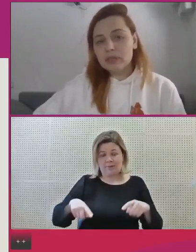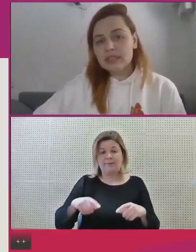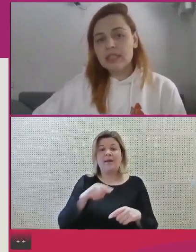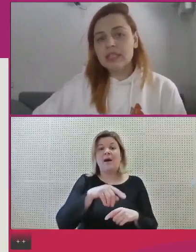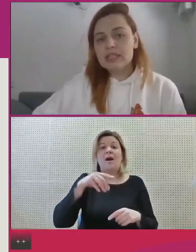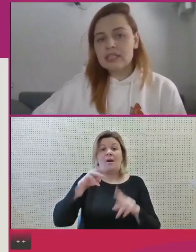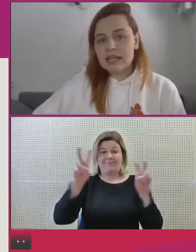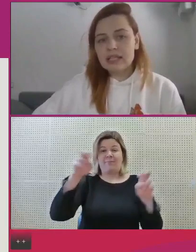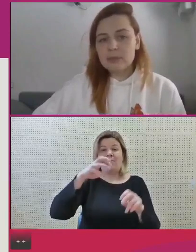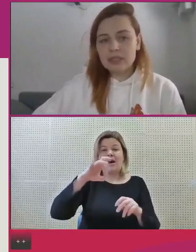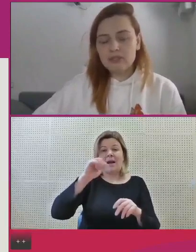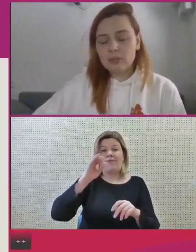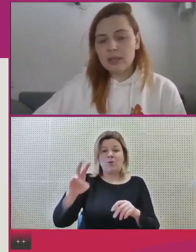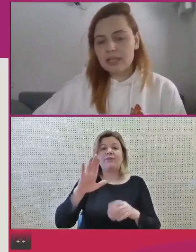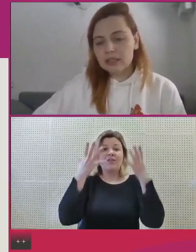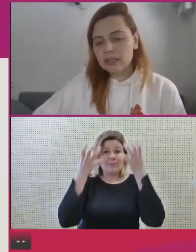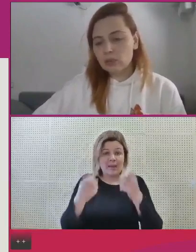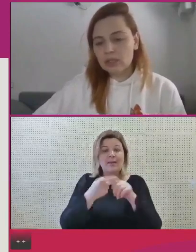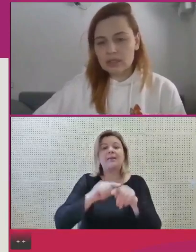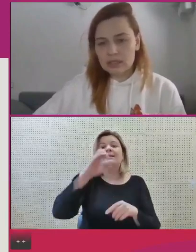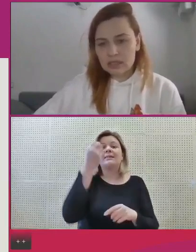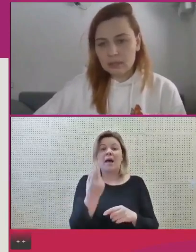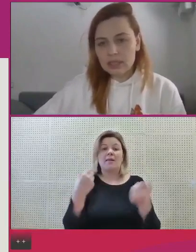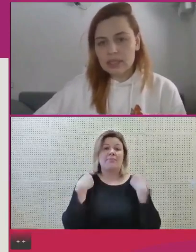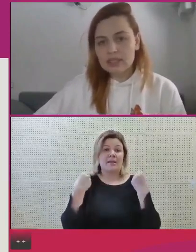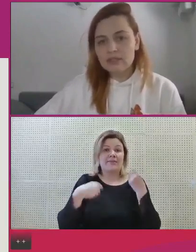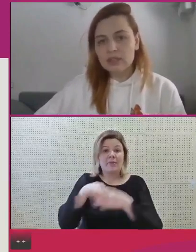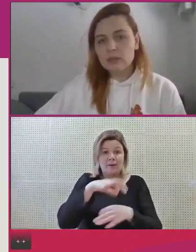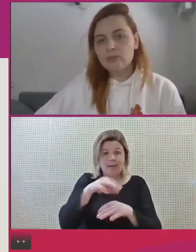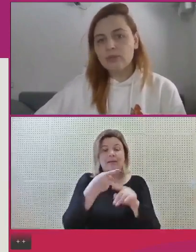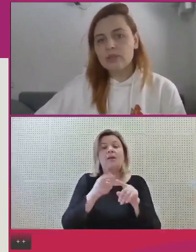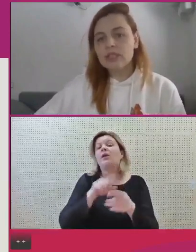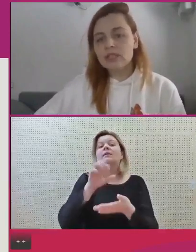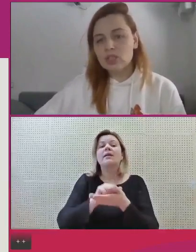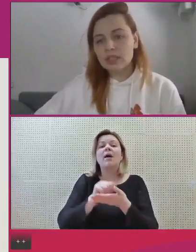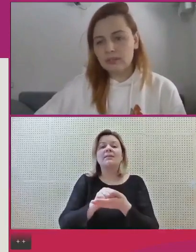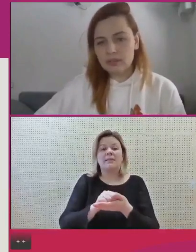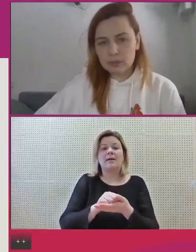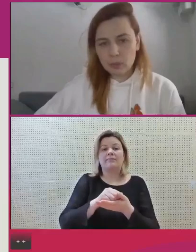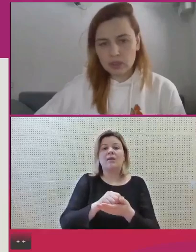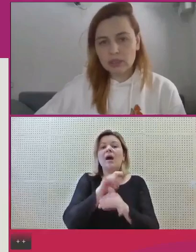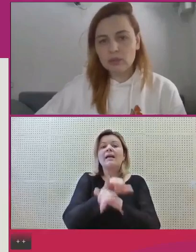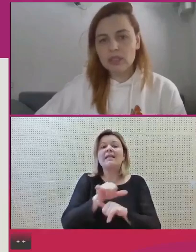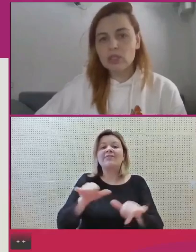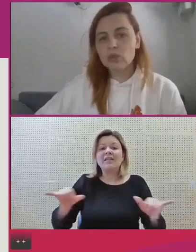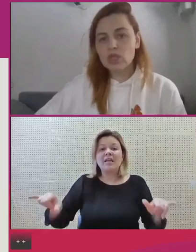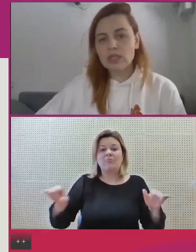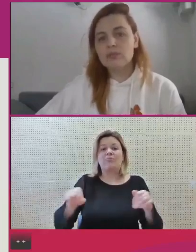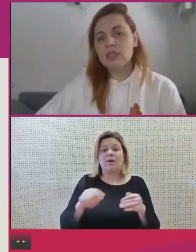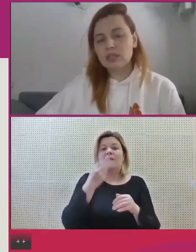«Марафон в темноте» – это социально-спортивный проект, который занимается развитием циклических видов спорта для